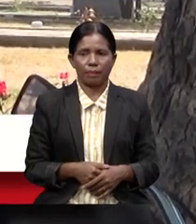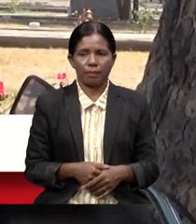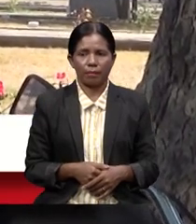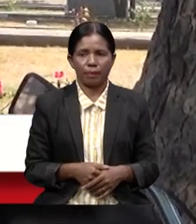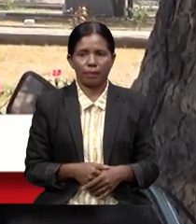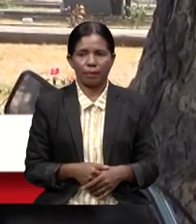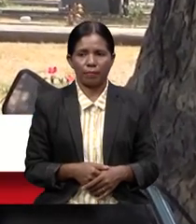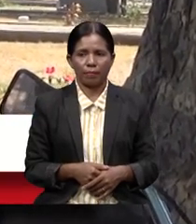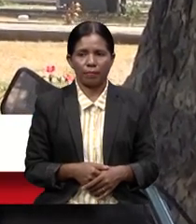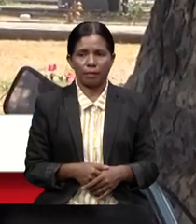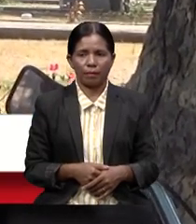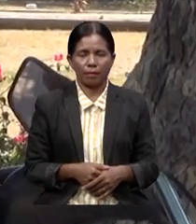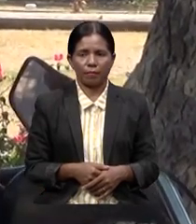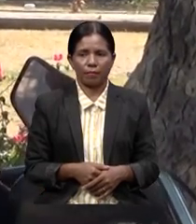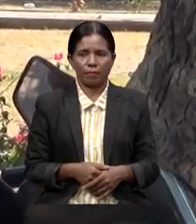Tahu.